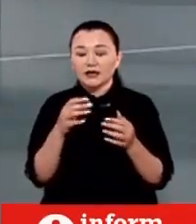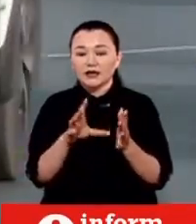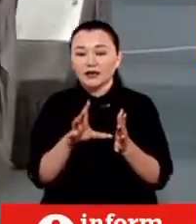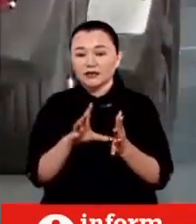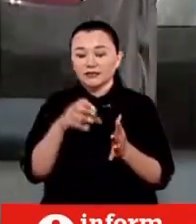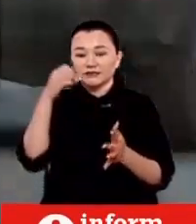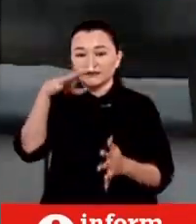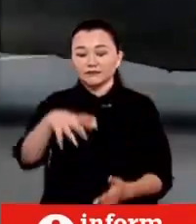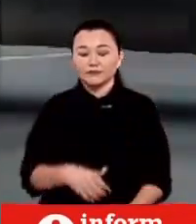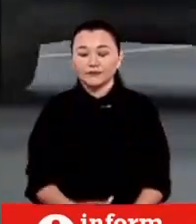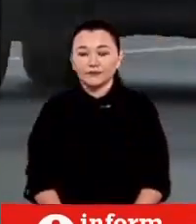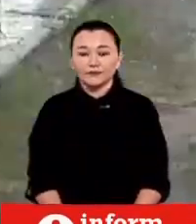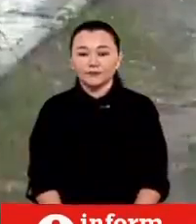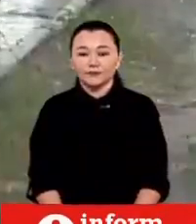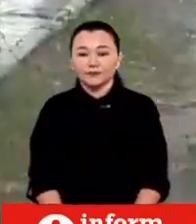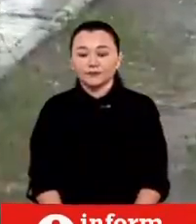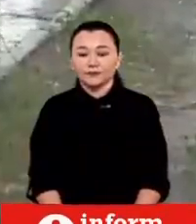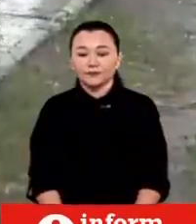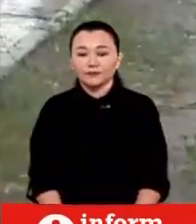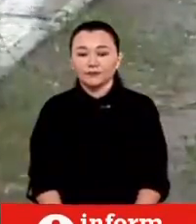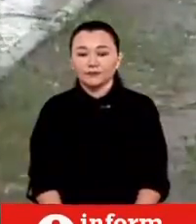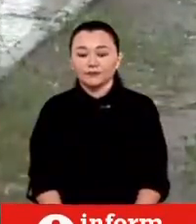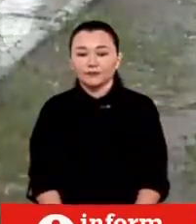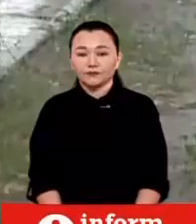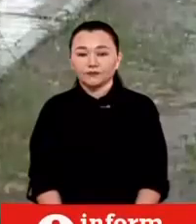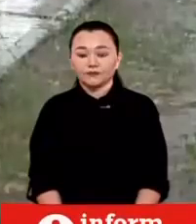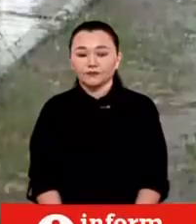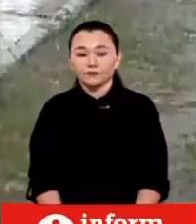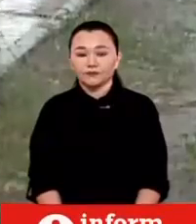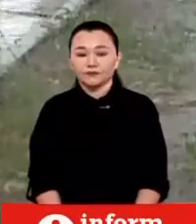Мадина Исюмбаева, Жанна Расылханова, Информбюро, Кызылординская область.